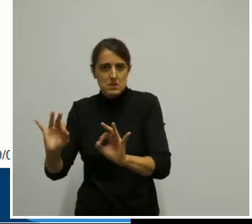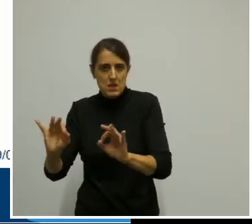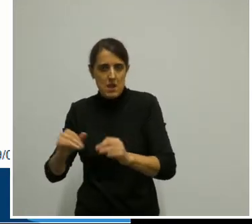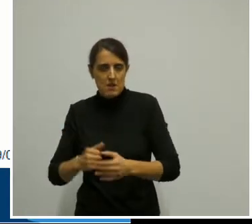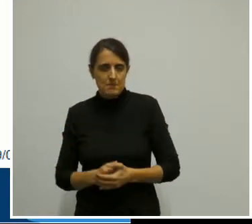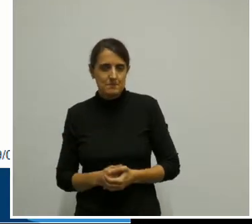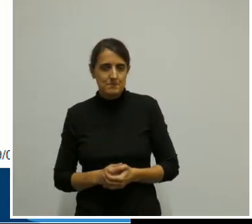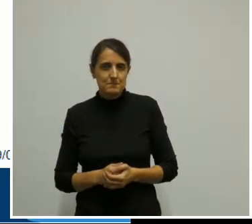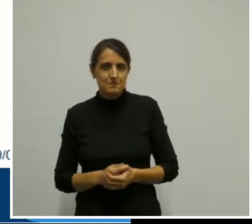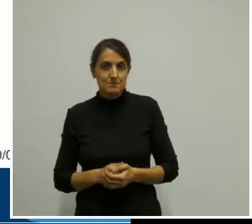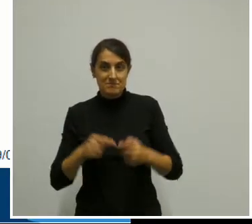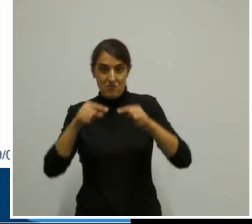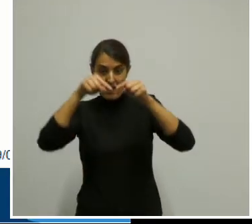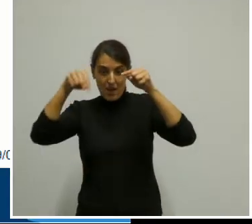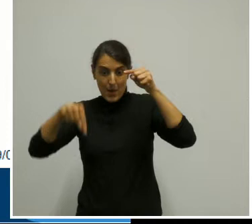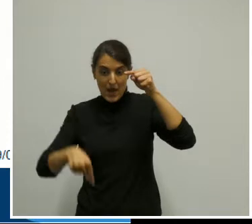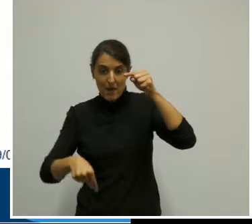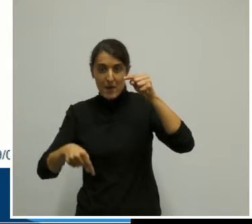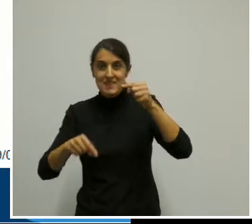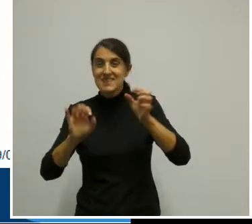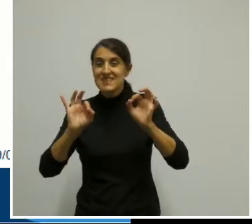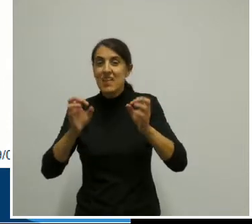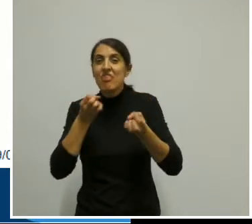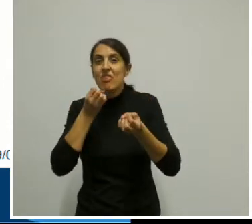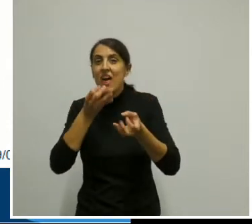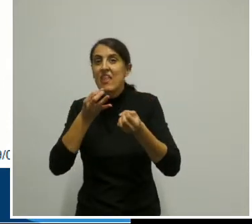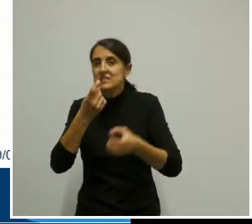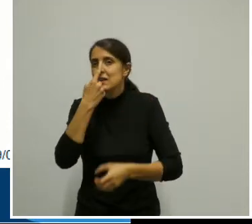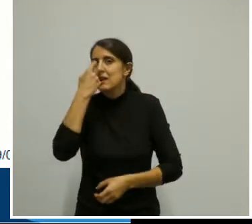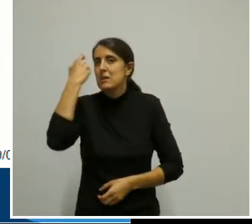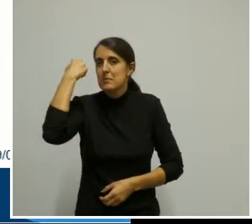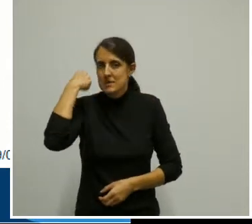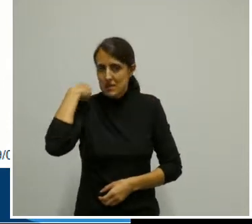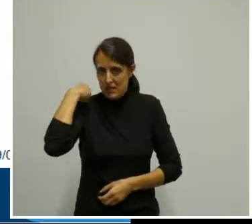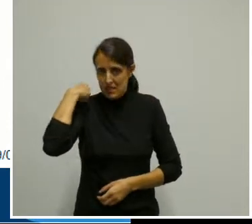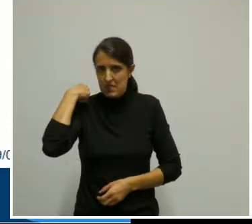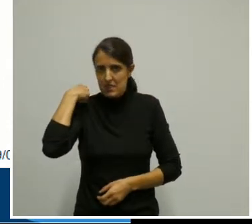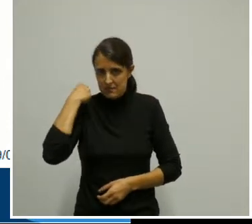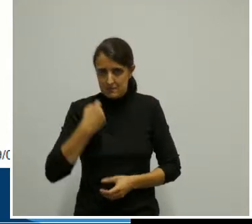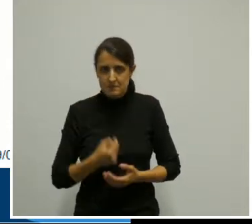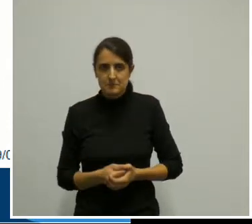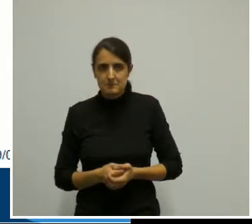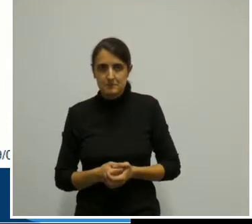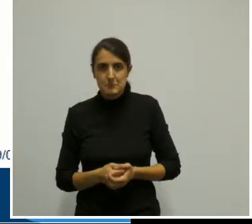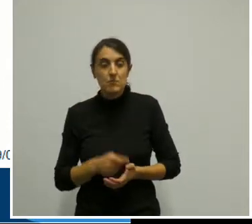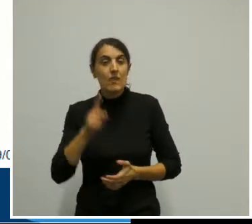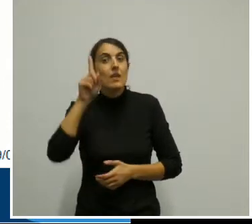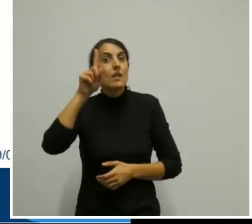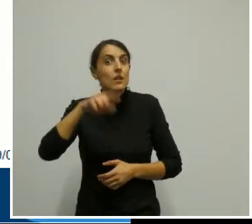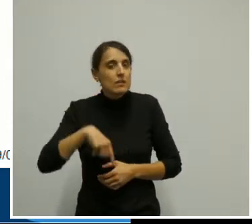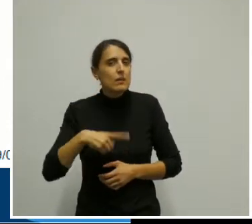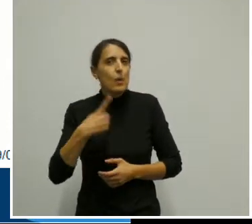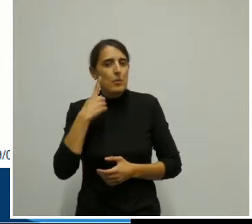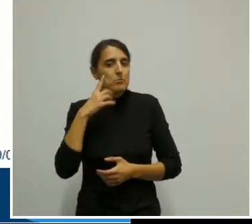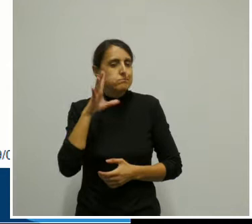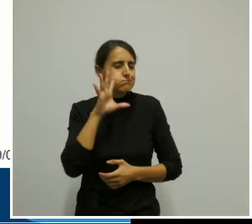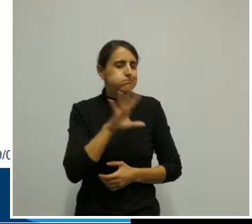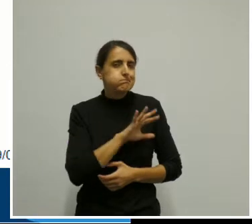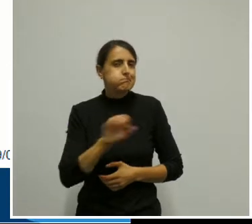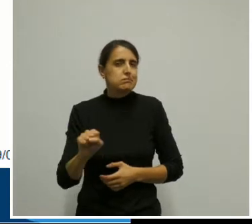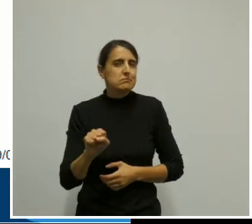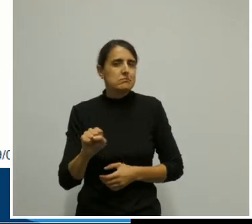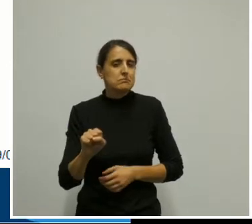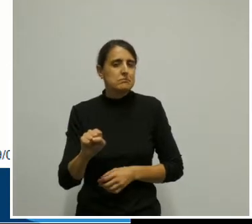Les dades que teniu a sota són les del curs passat. Hi ha més alumnes també perquè la detecció d'aquests alumnes